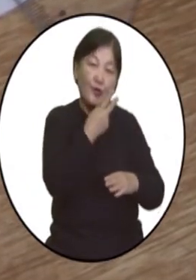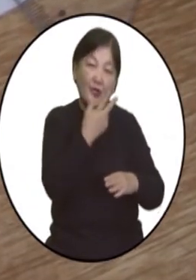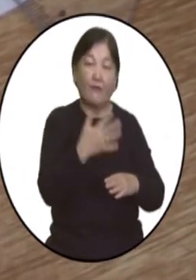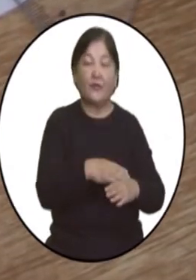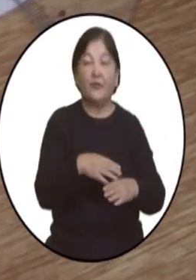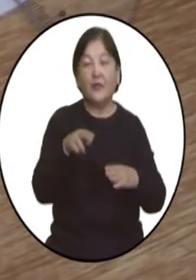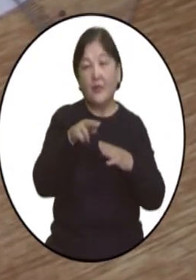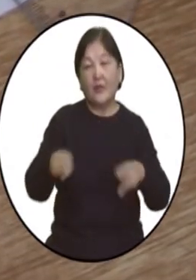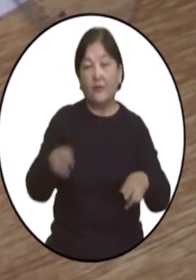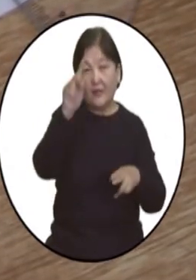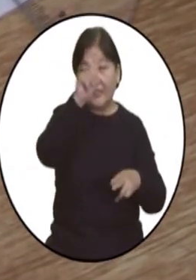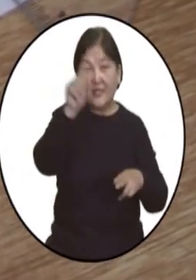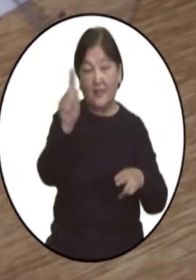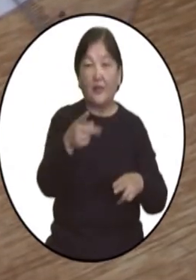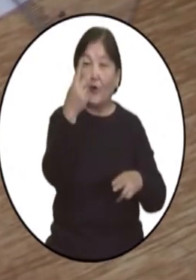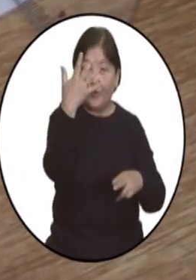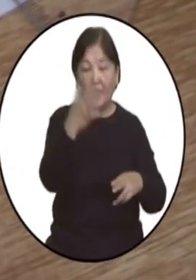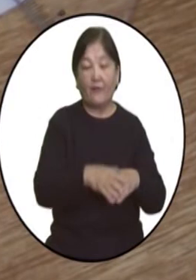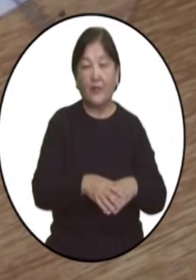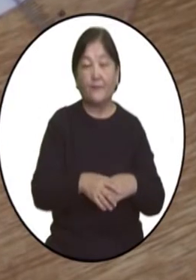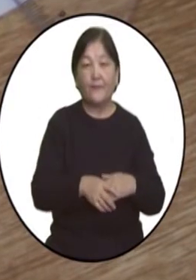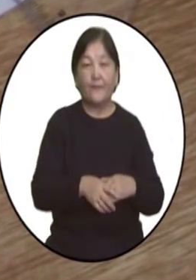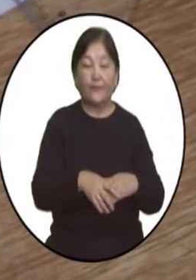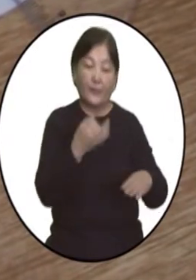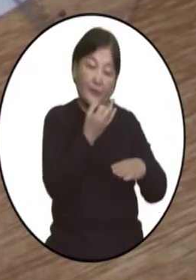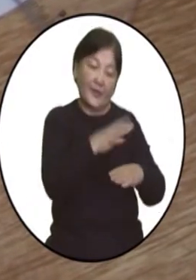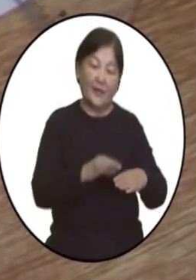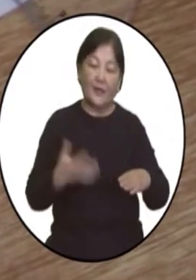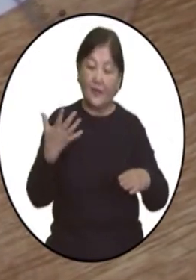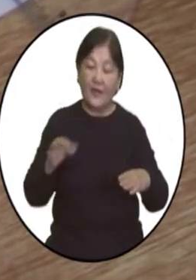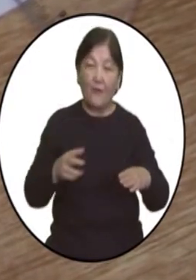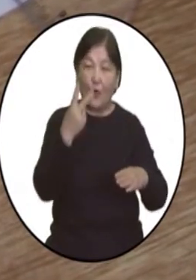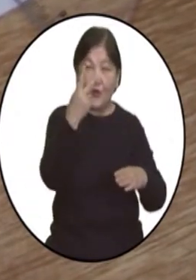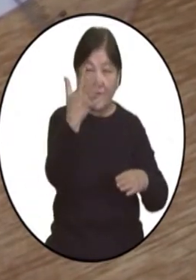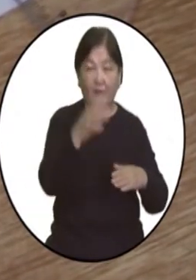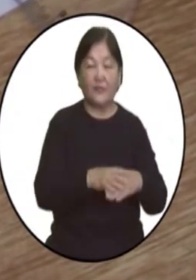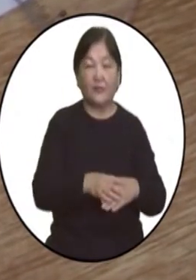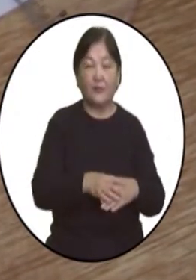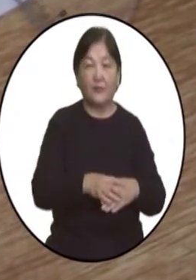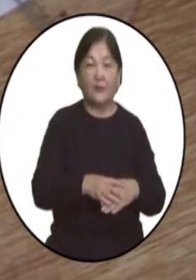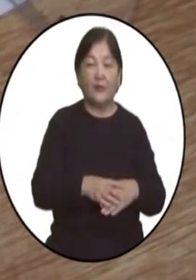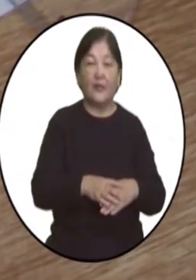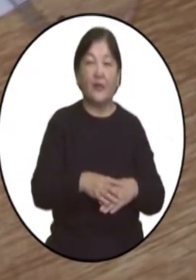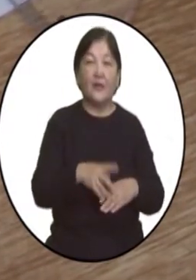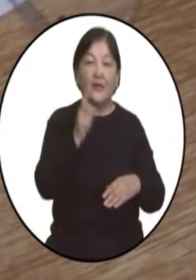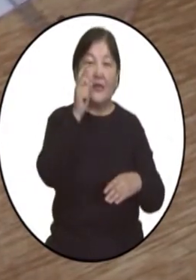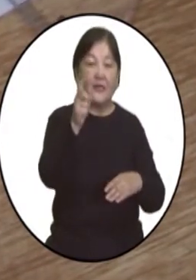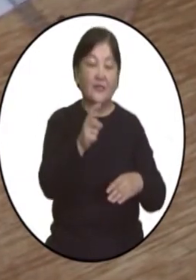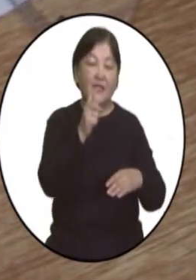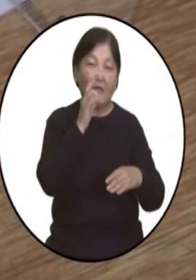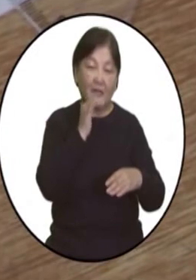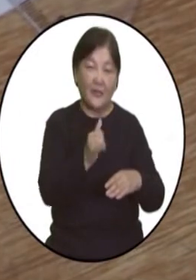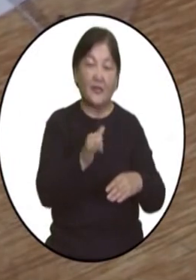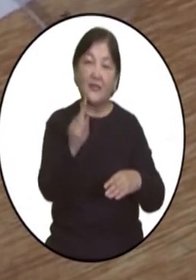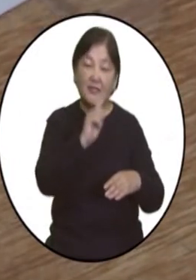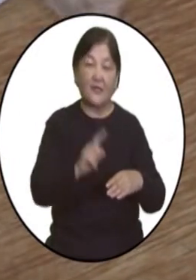бол Z-ийн дагуух утга гэсэн үг. Эдгээр маань ямагт дандаа X, Y, Z гэсэн юм